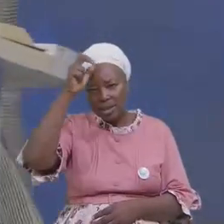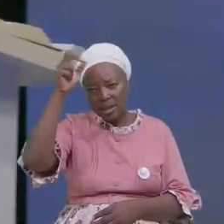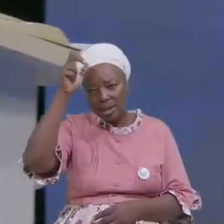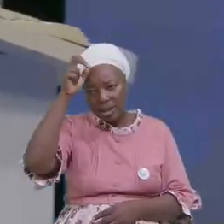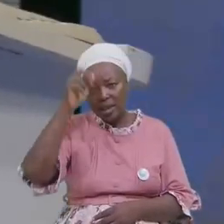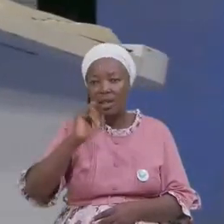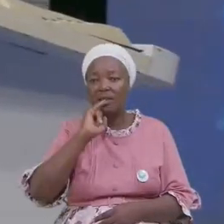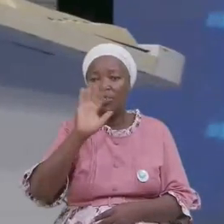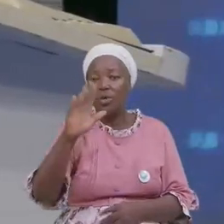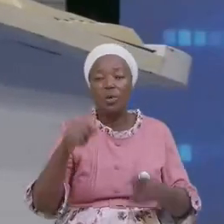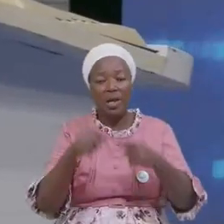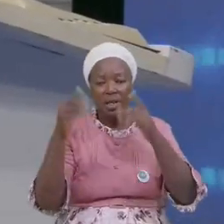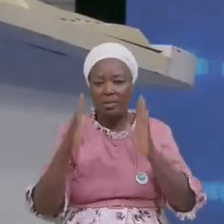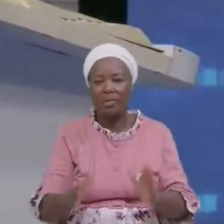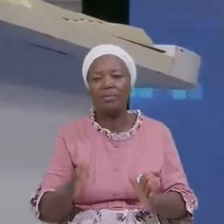Satan est ton ennemi.